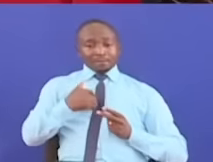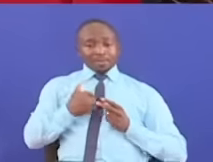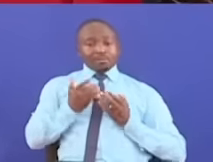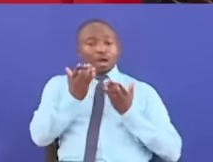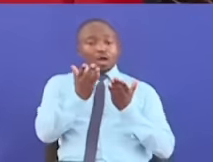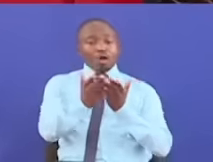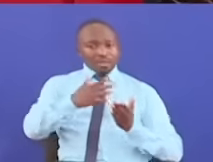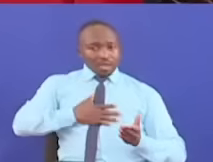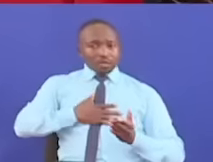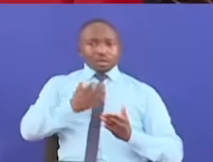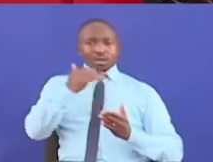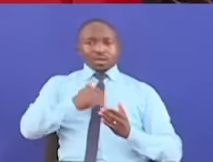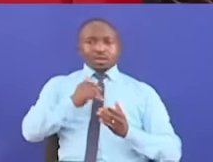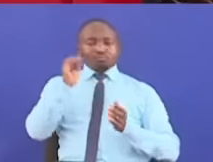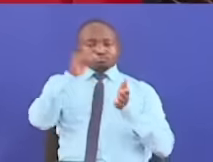spik nin